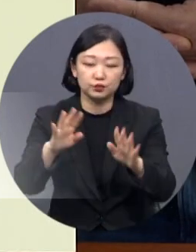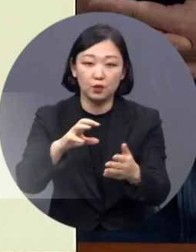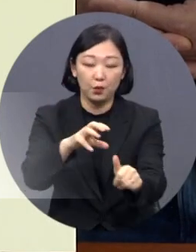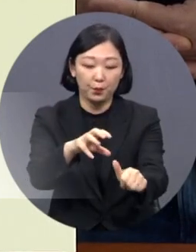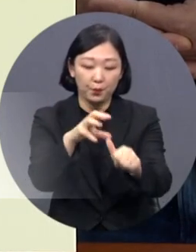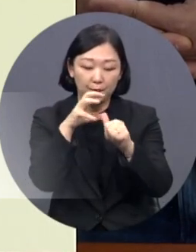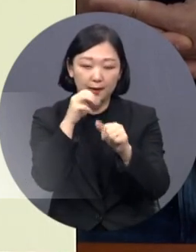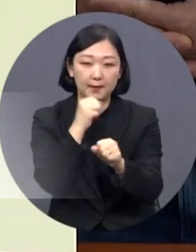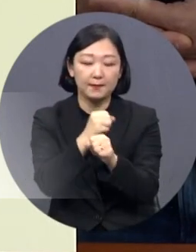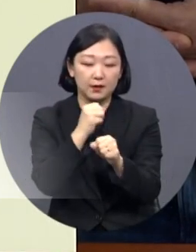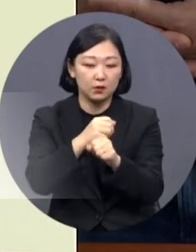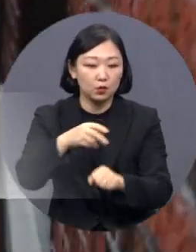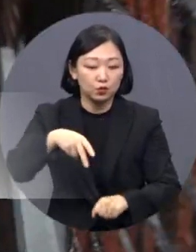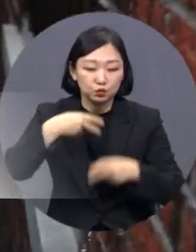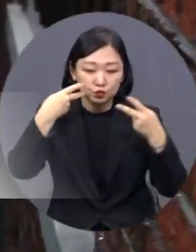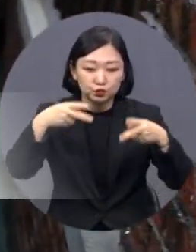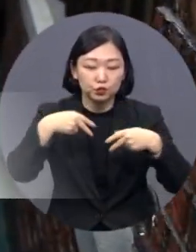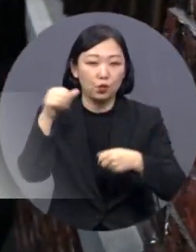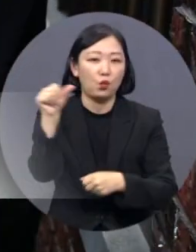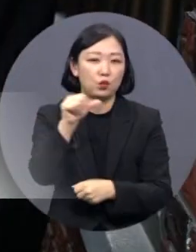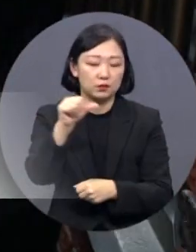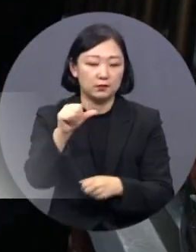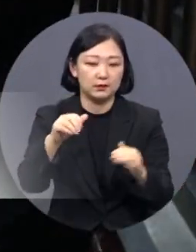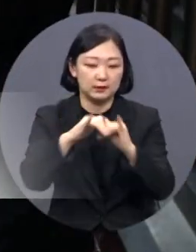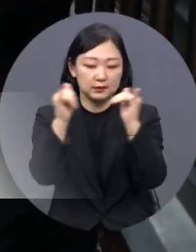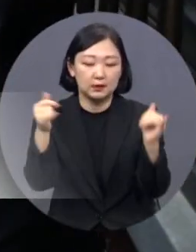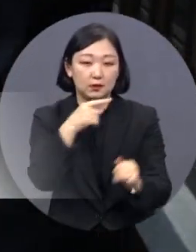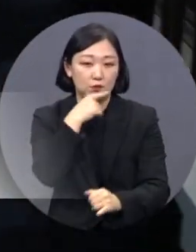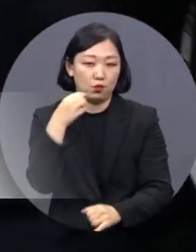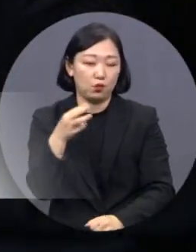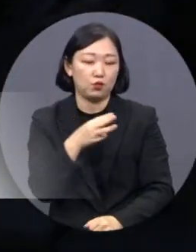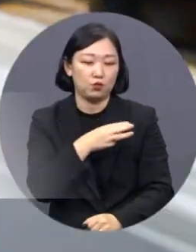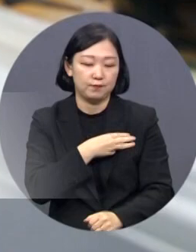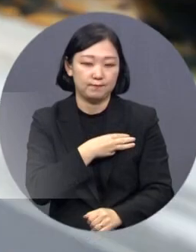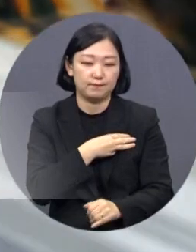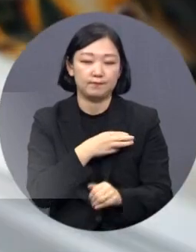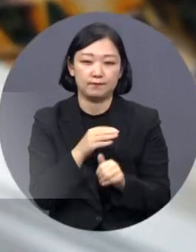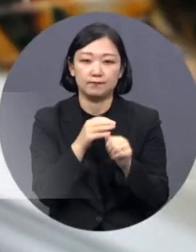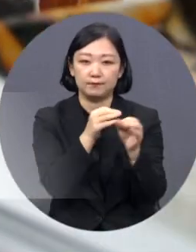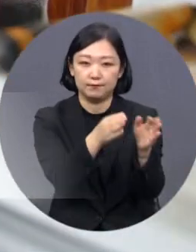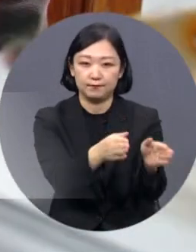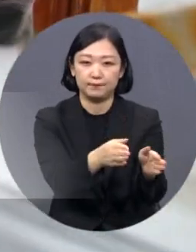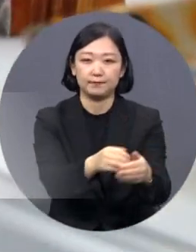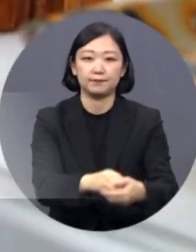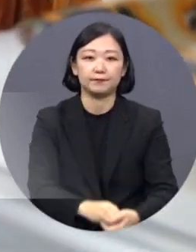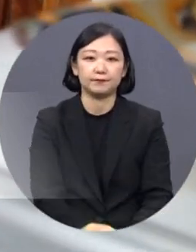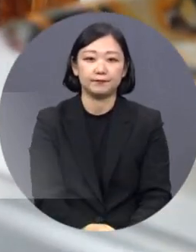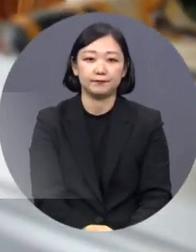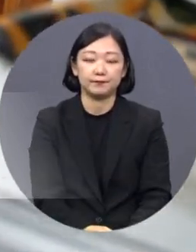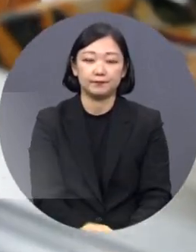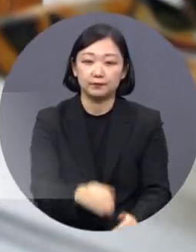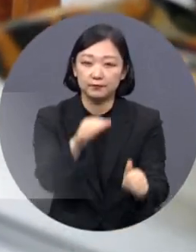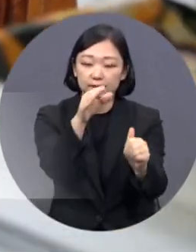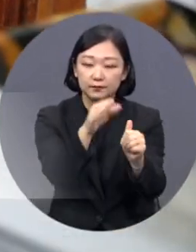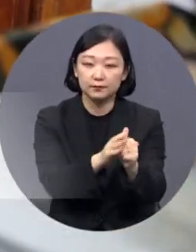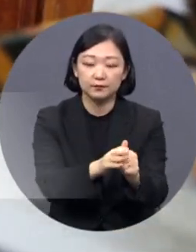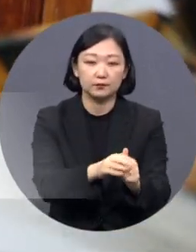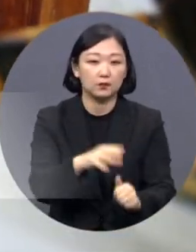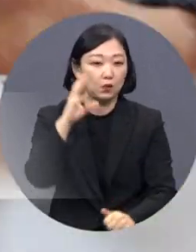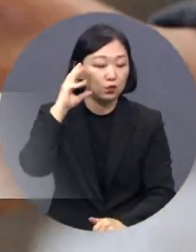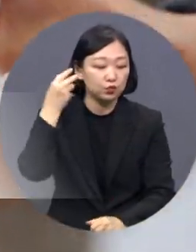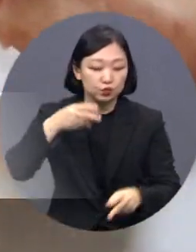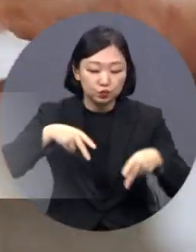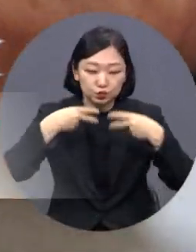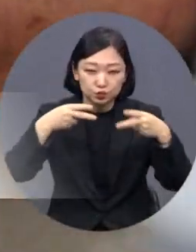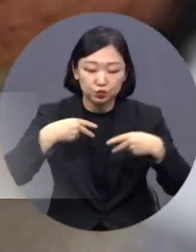개발한 뿔소라 우동 5천개를 사회복지 공동모금 회의에 기탁했습니다 기탁된 뿔소라 우동은